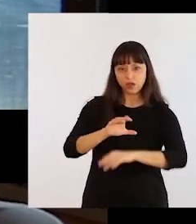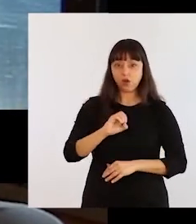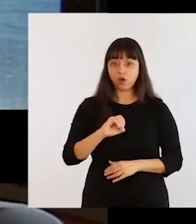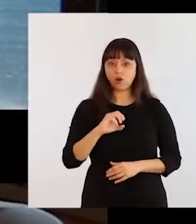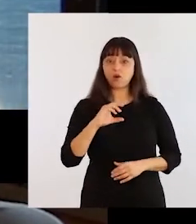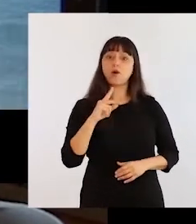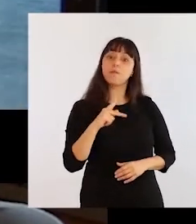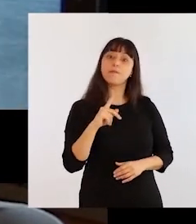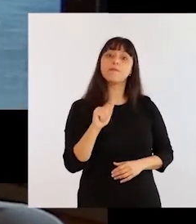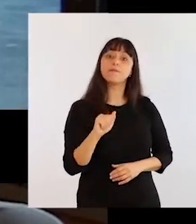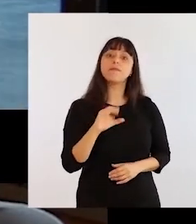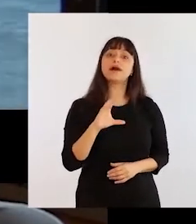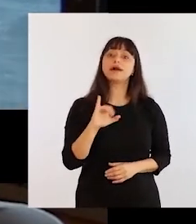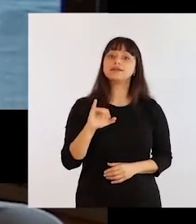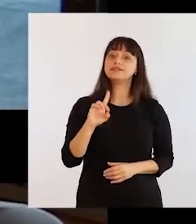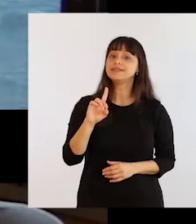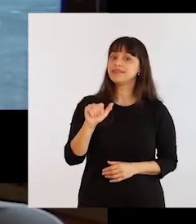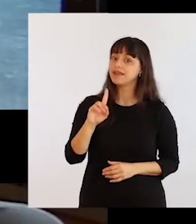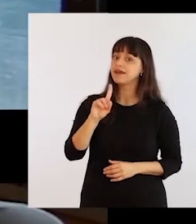j'ai rappelé